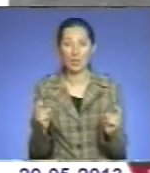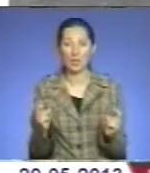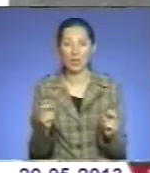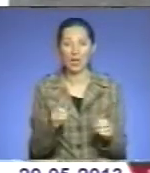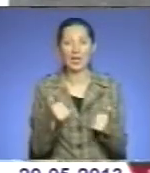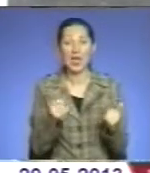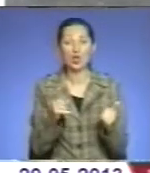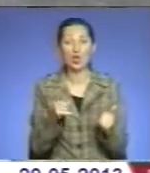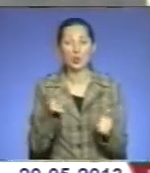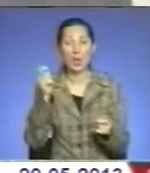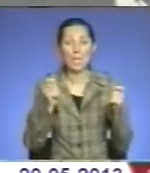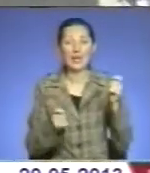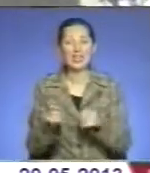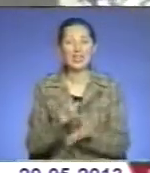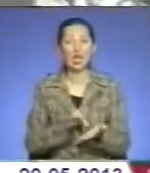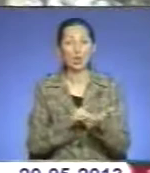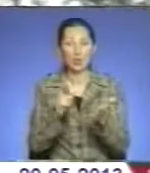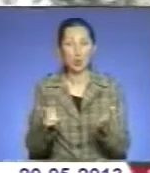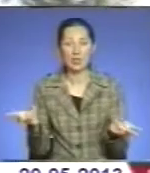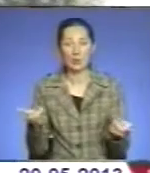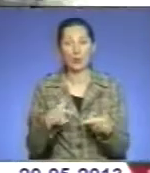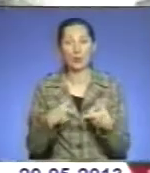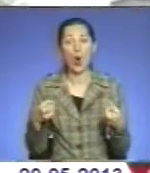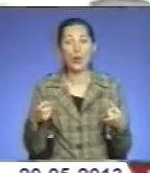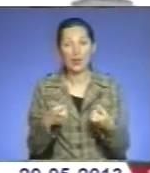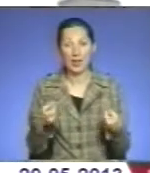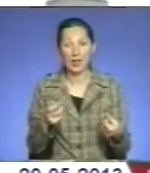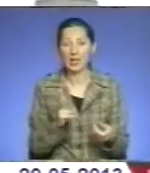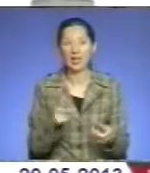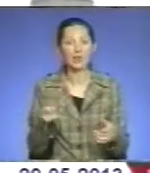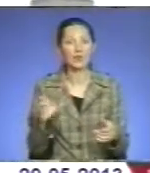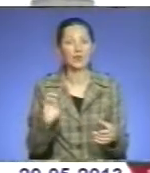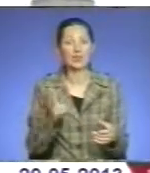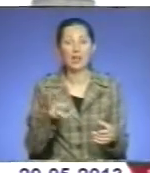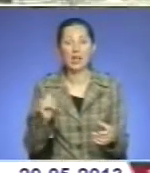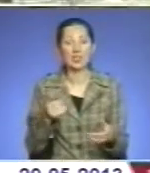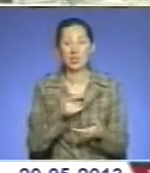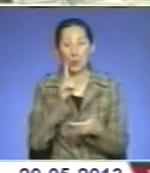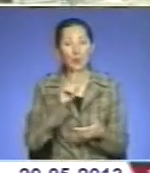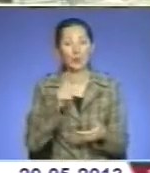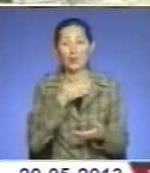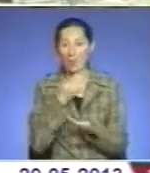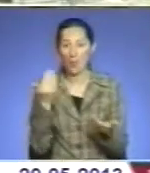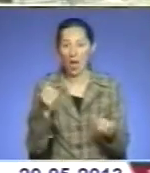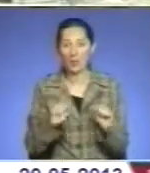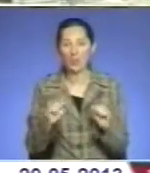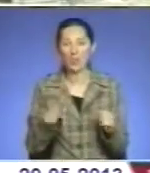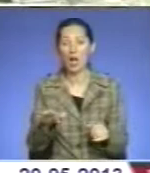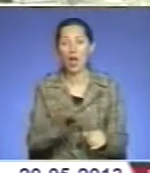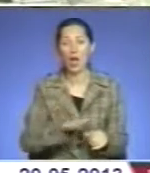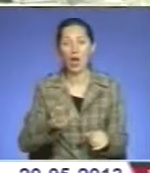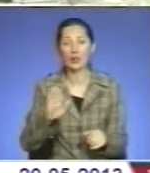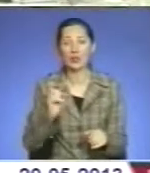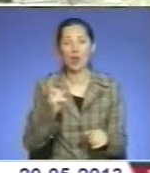того, щоб сюди приїжджали туристи, потрібні готелі, яких у Скалаті поки що немає. Керівник краю Валентин Хоптян сподівається